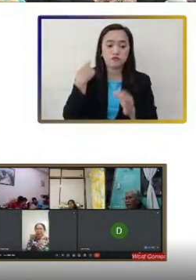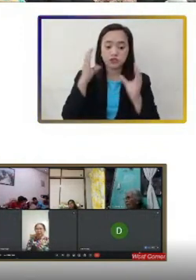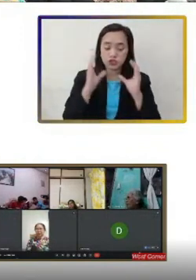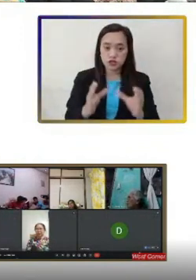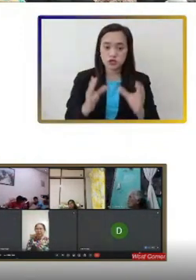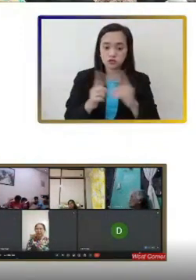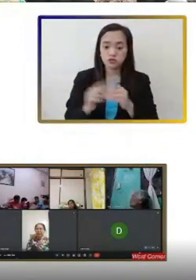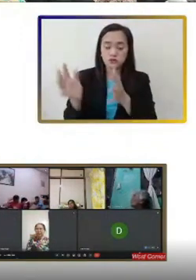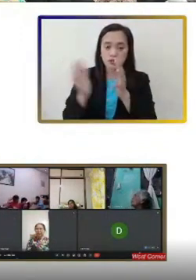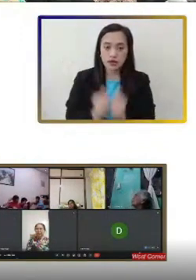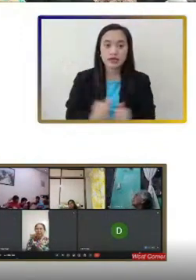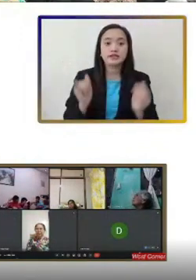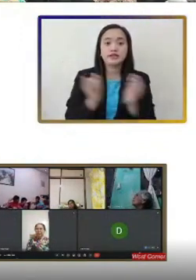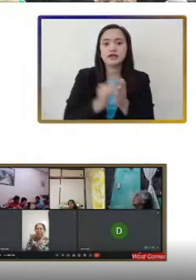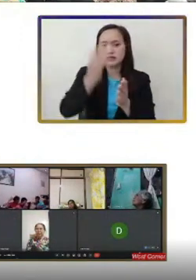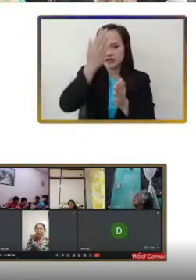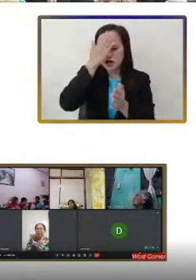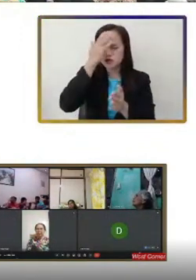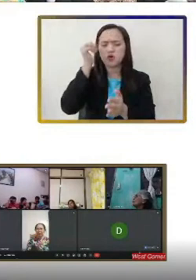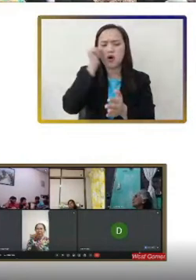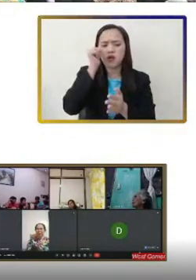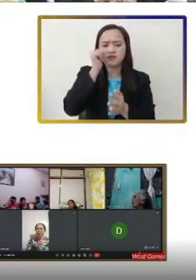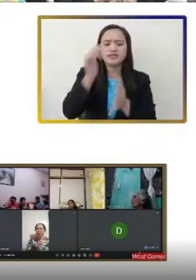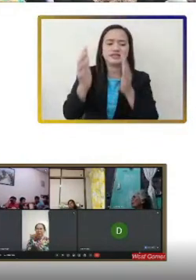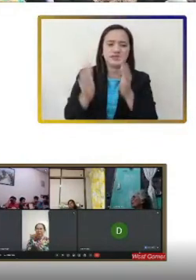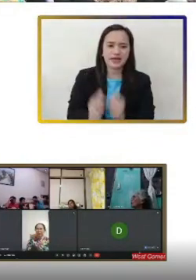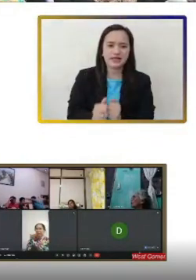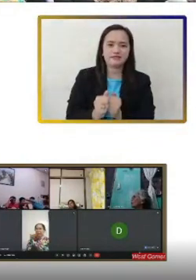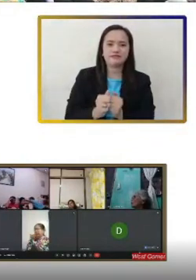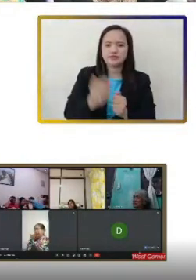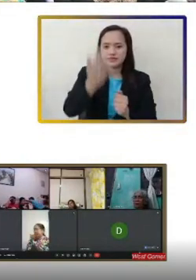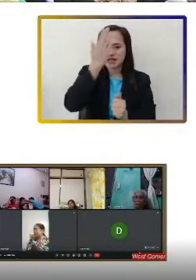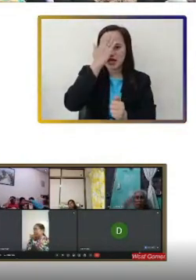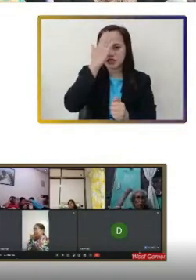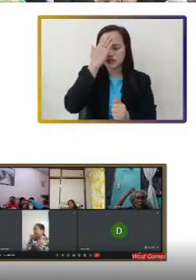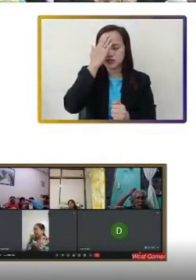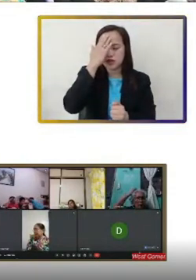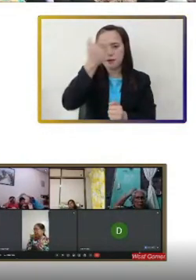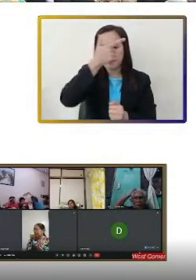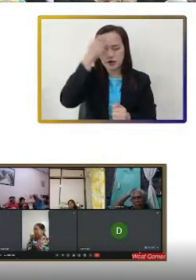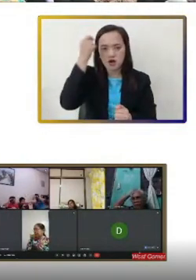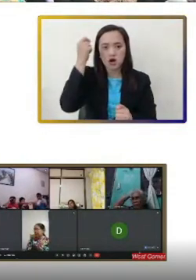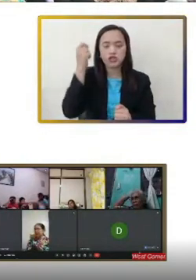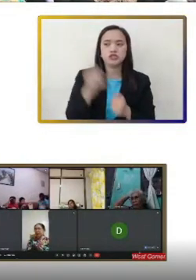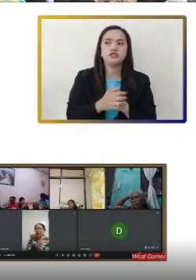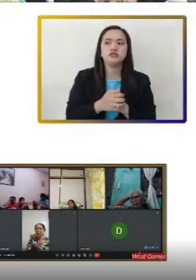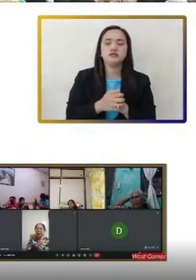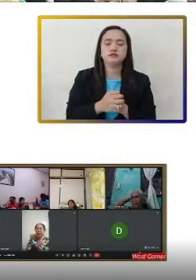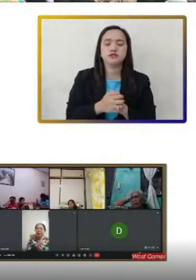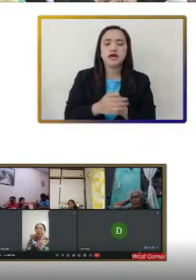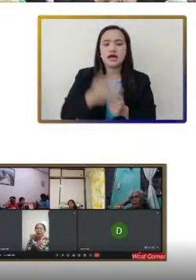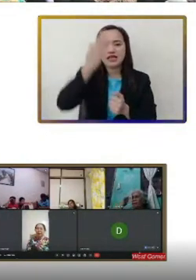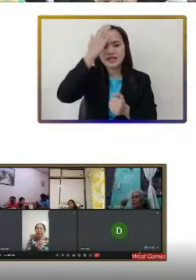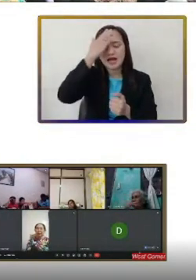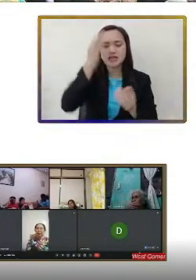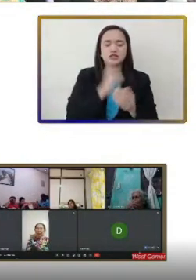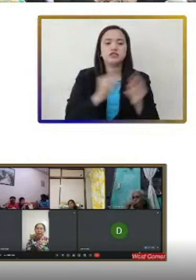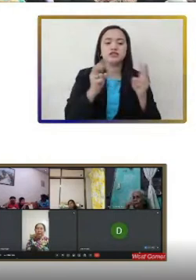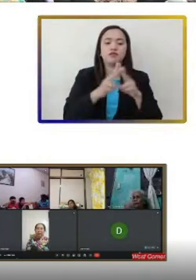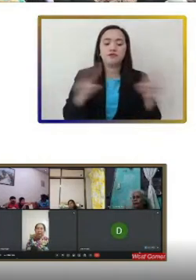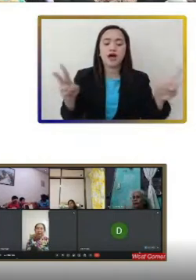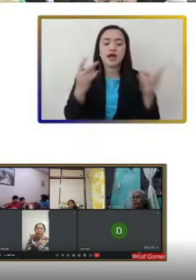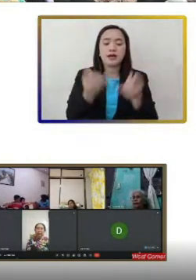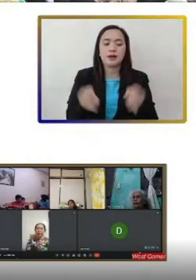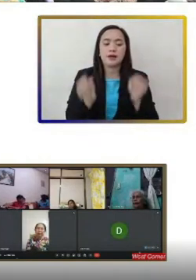naghihikayat sa inyo at nag-i-enforce ng ganitong klaseng programa, kagatin nyo lagi. Okay?